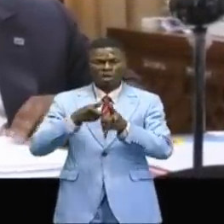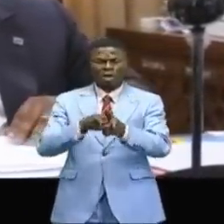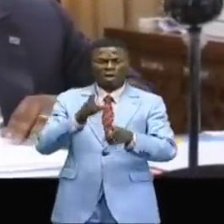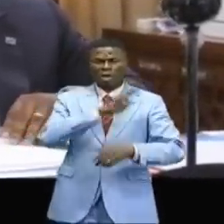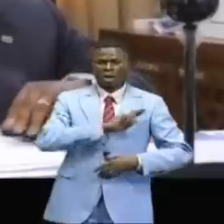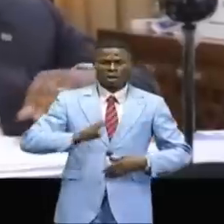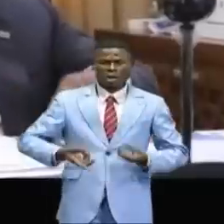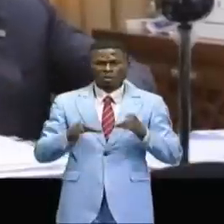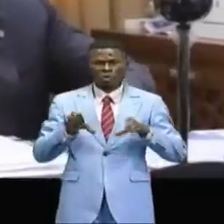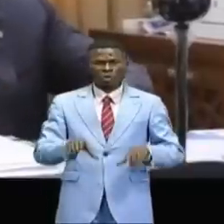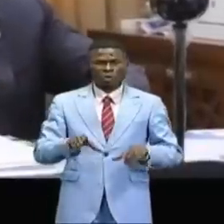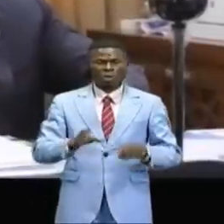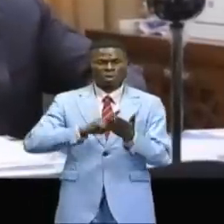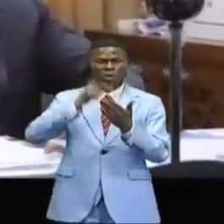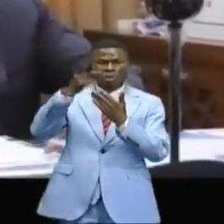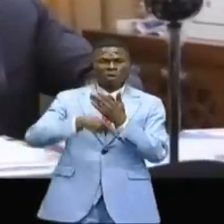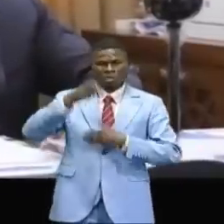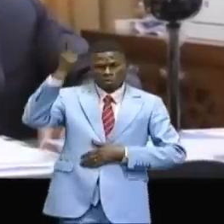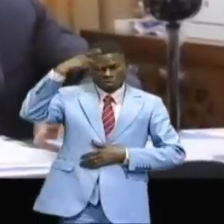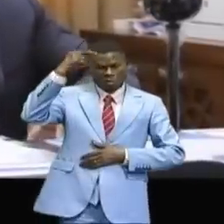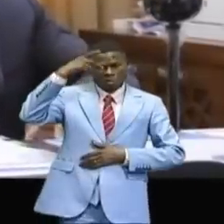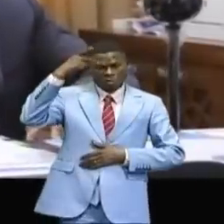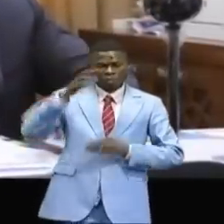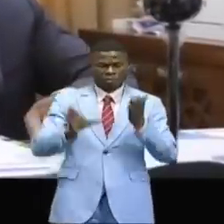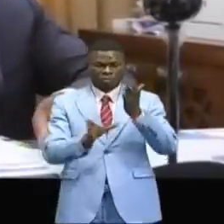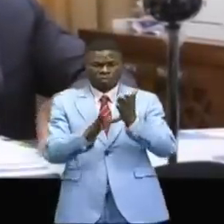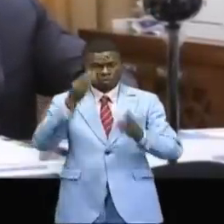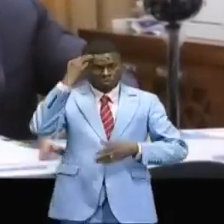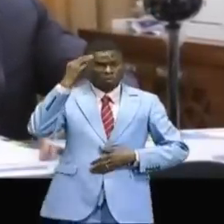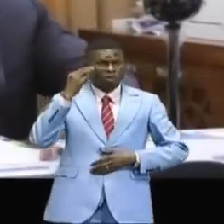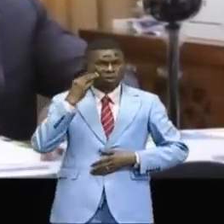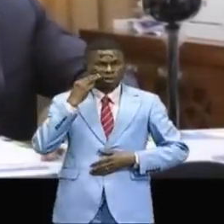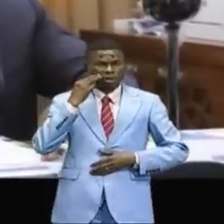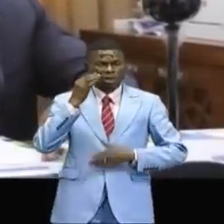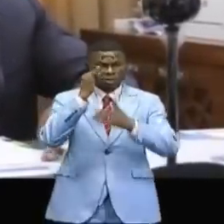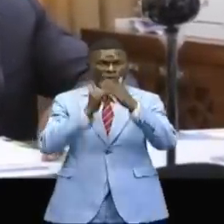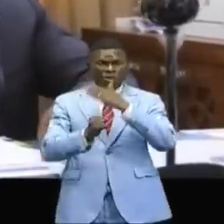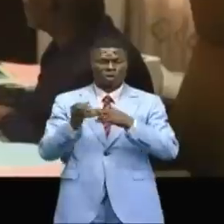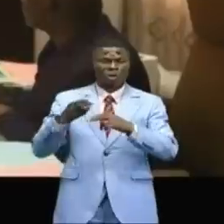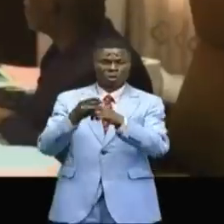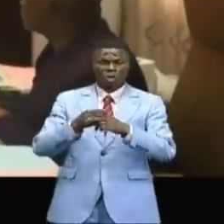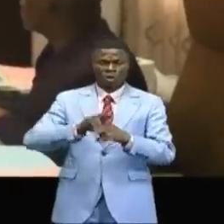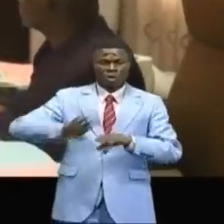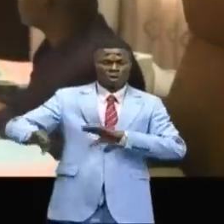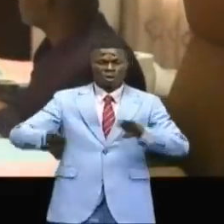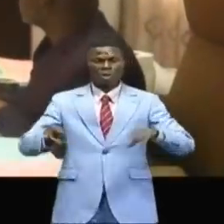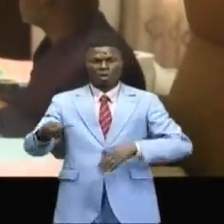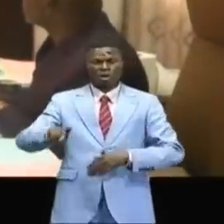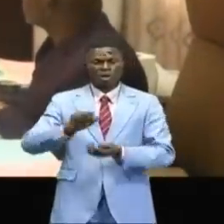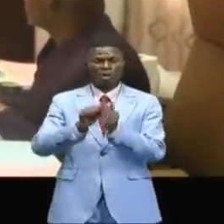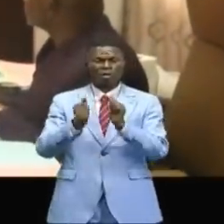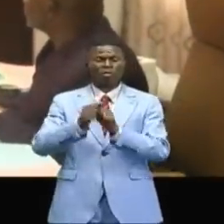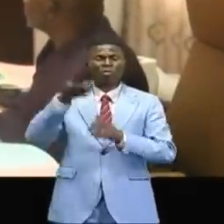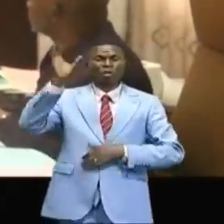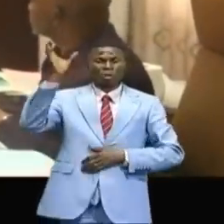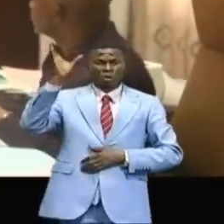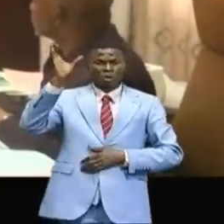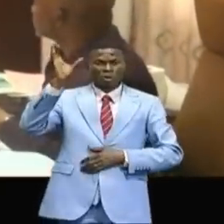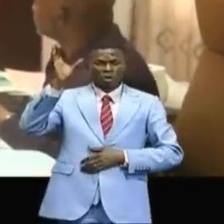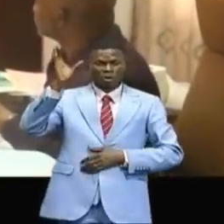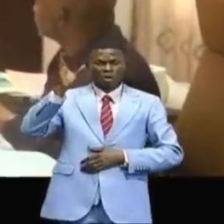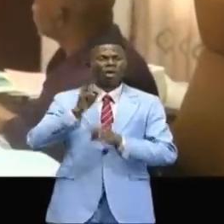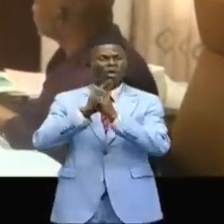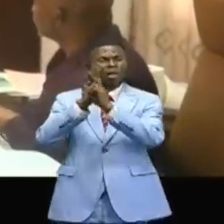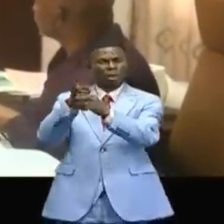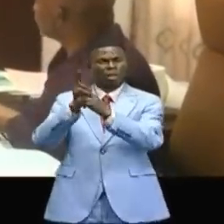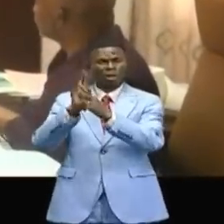Congo. Au plan politique, le vice-premier ministre, ministre de l'Intérieur, Sécurité, Décentralisation et Affaires coutumières, a fait état